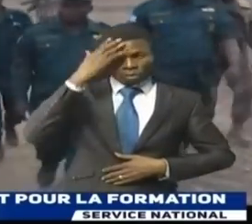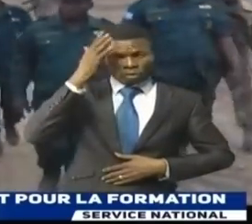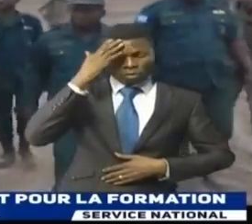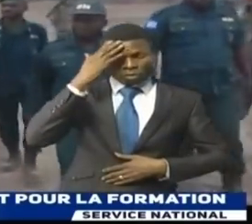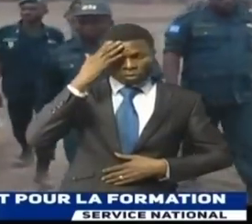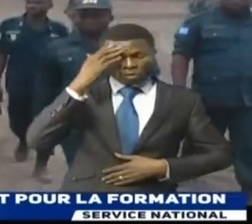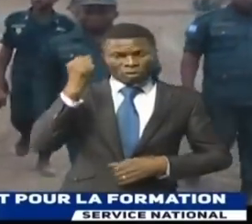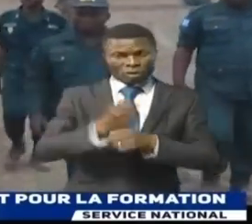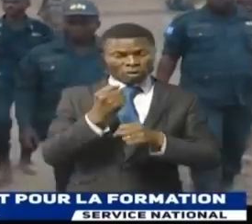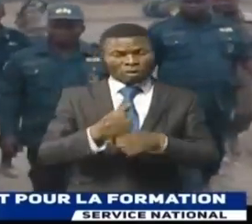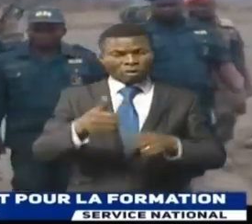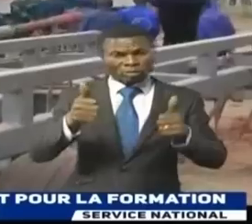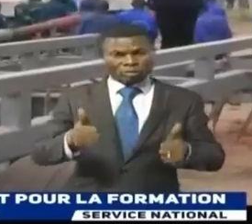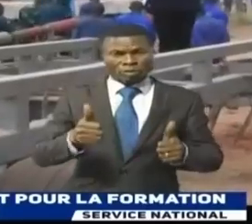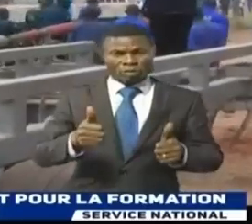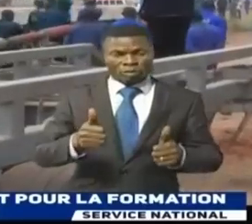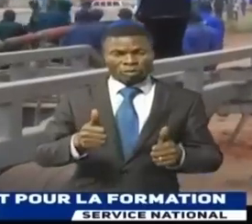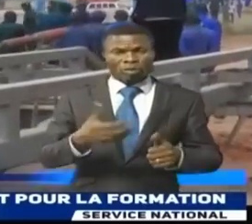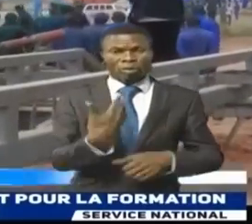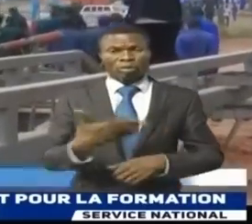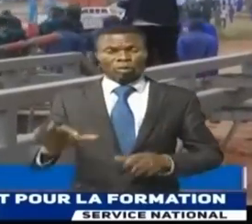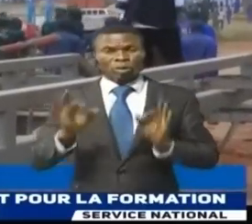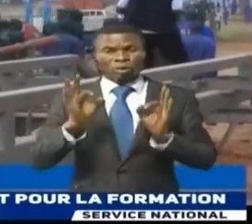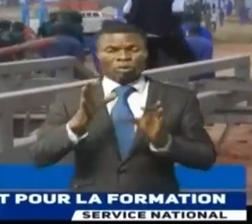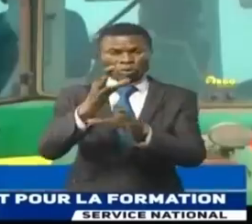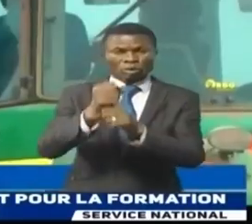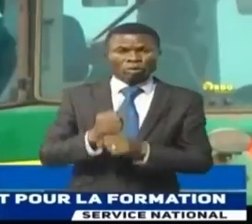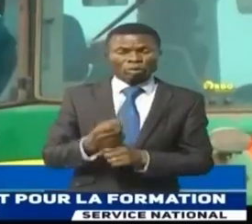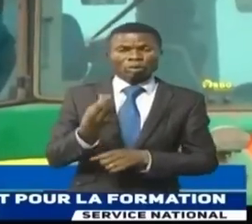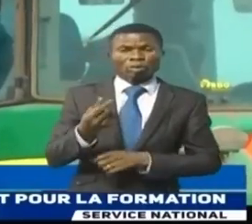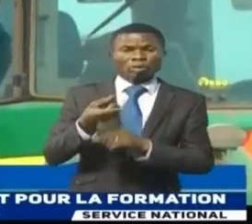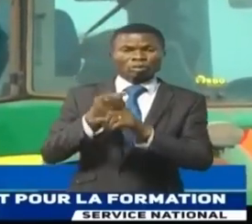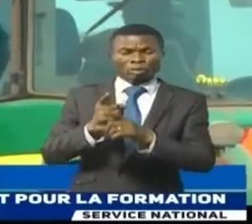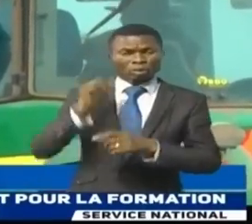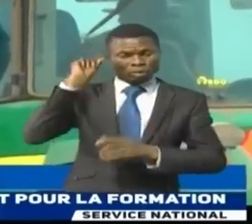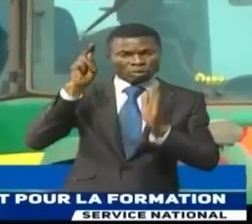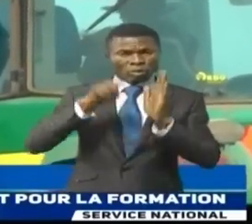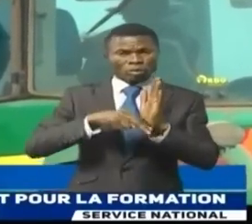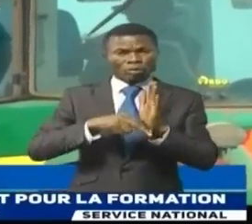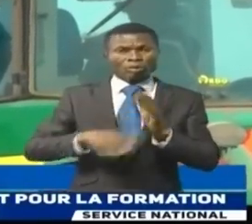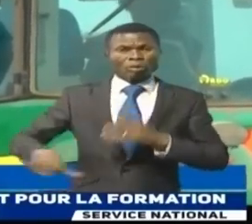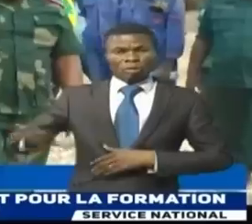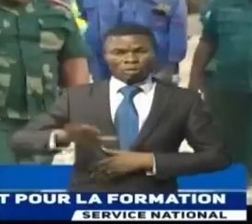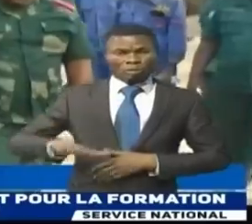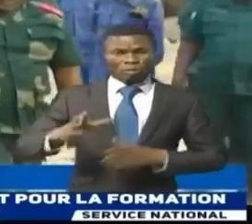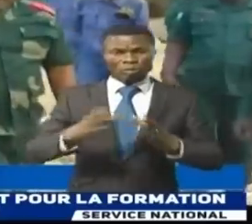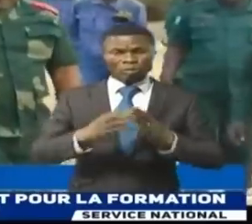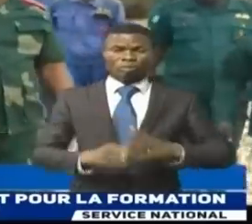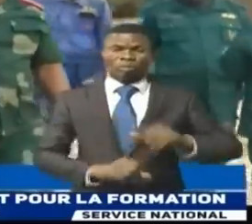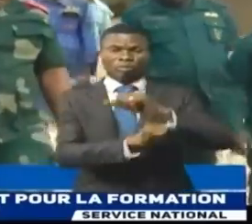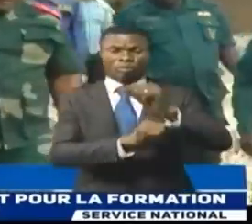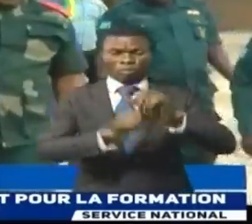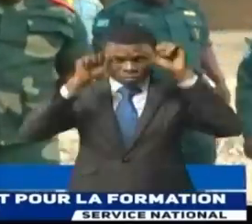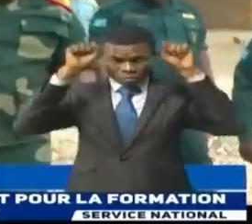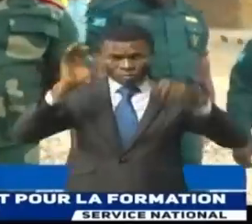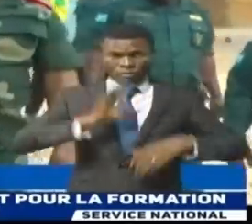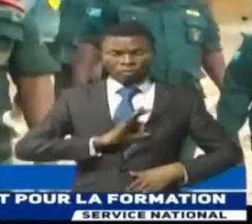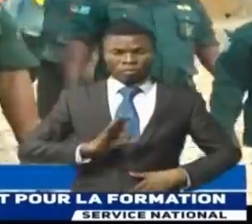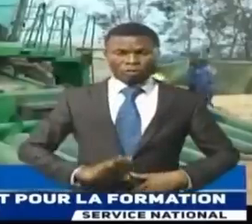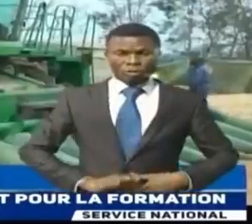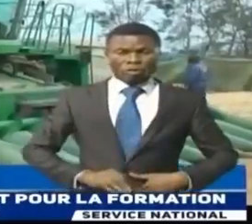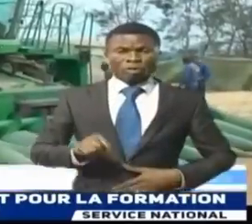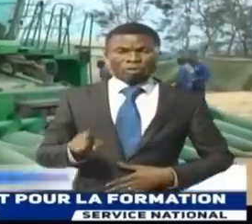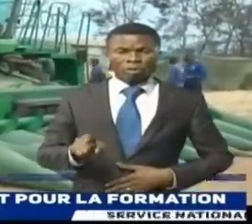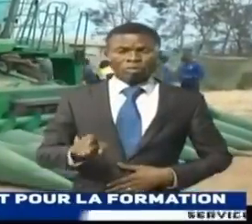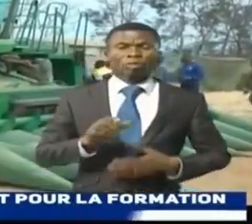bon fonctionnement des nouveaux équipements acquis sur financement du gouvernement de la République avec l'appui du chef de l'État,